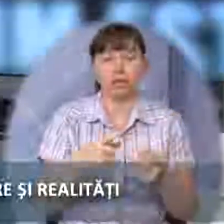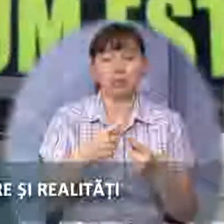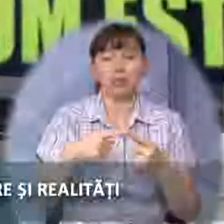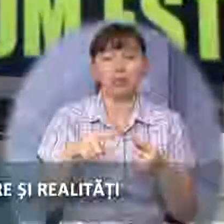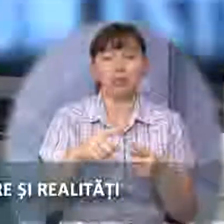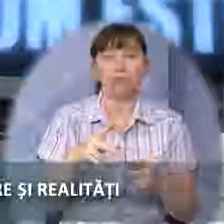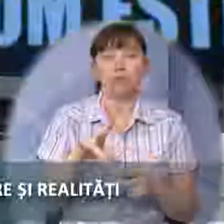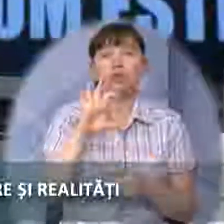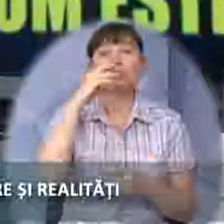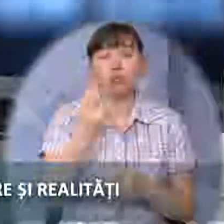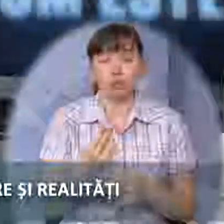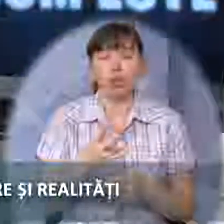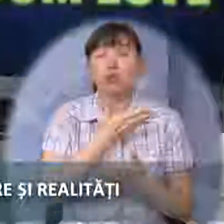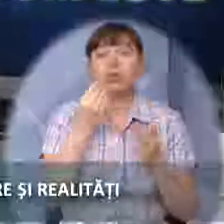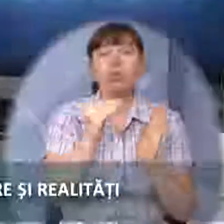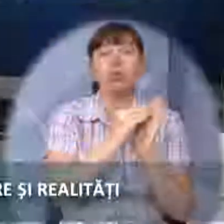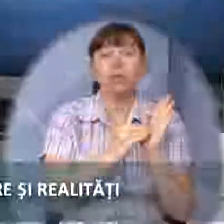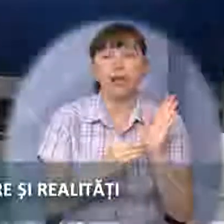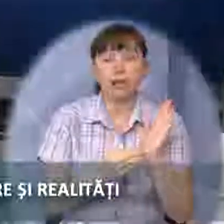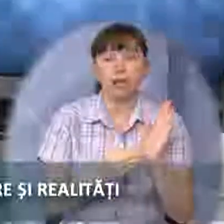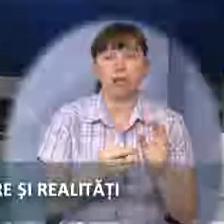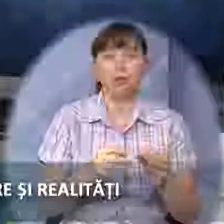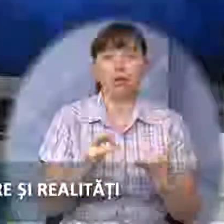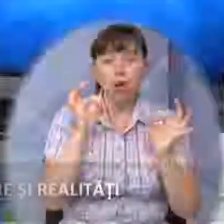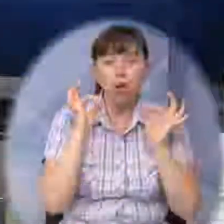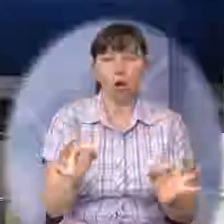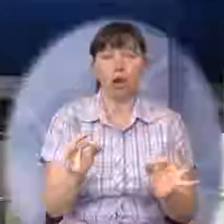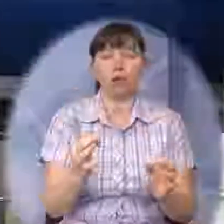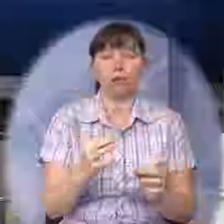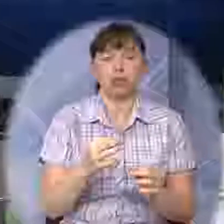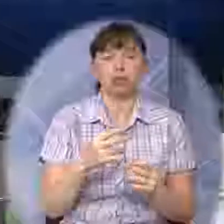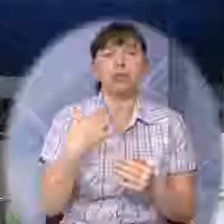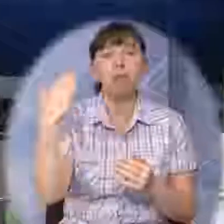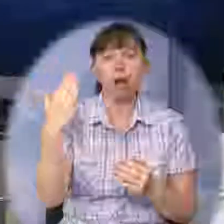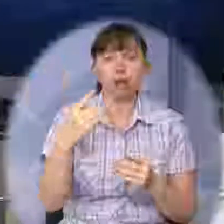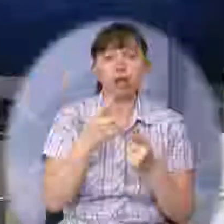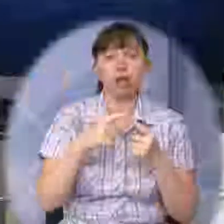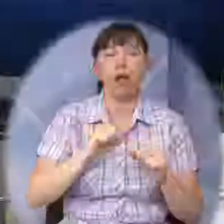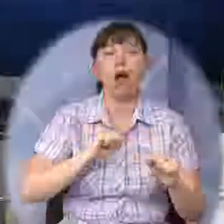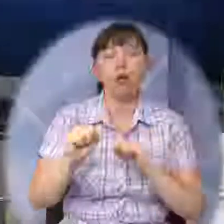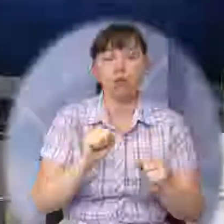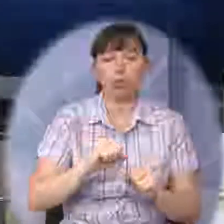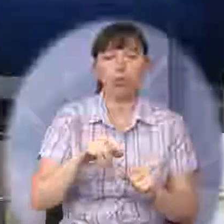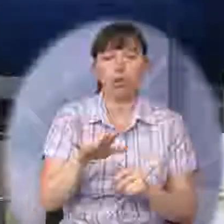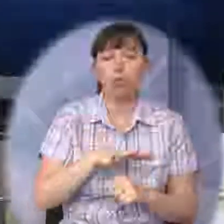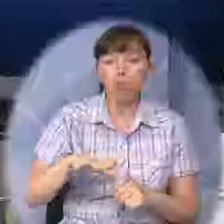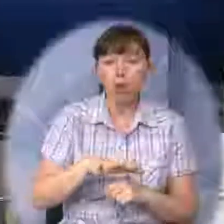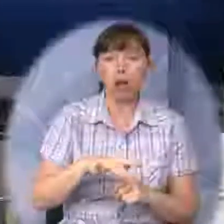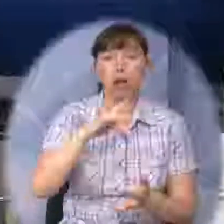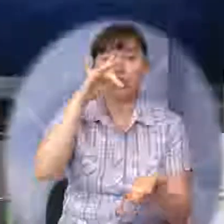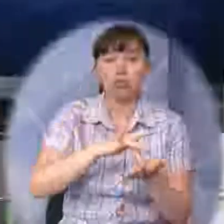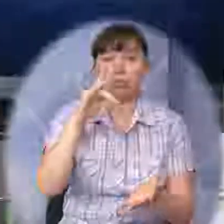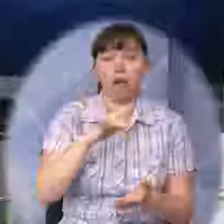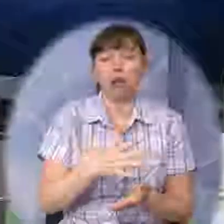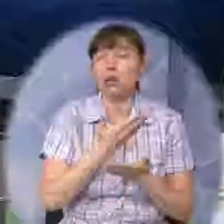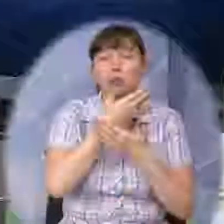și bine și nicio statistică bine pusă la punct din partea autorităților publice, cât centrale, atât și locale, nu